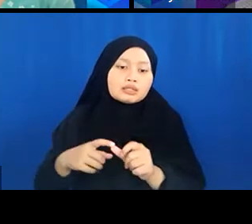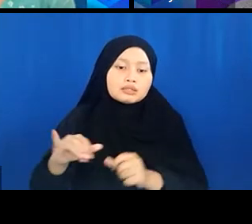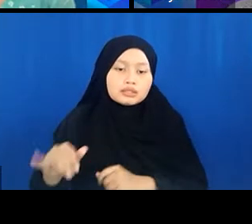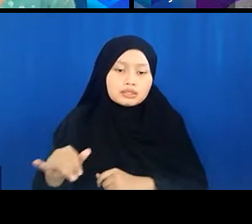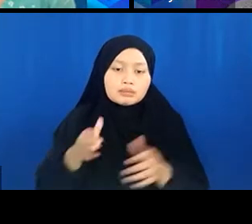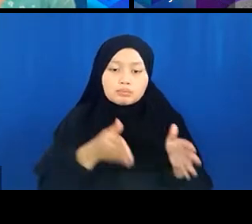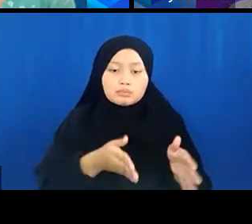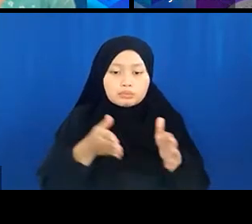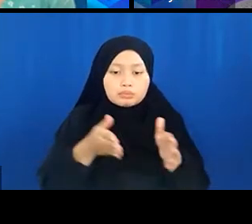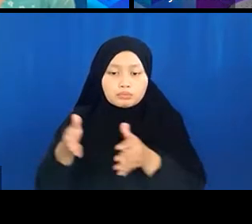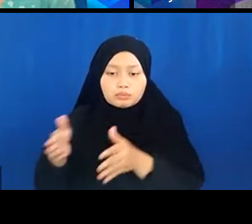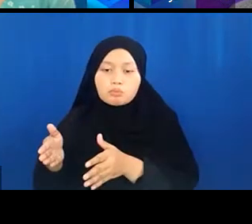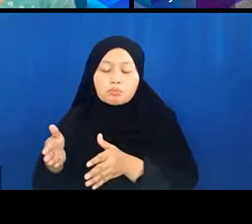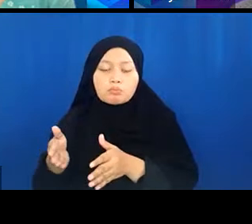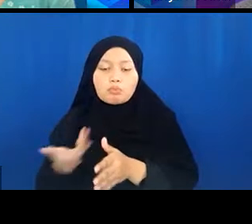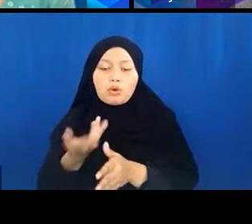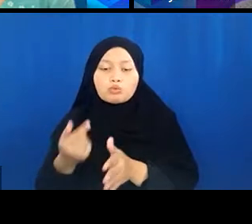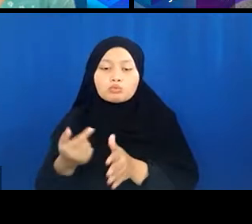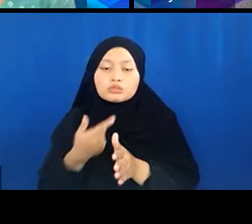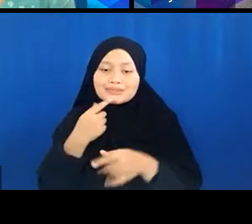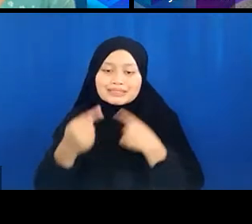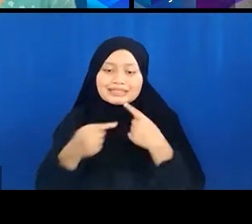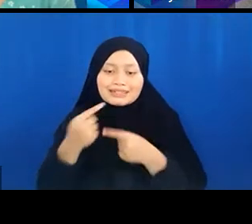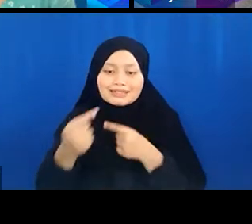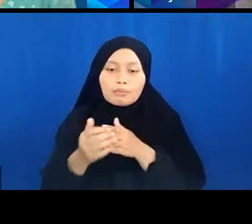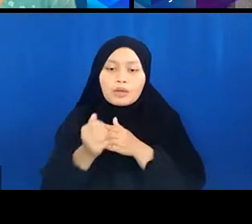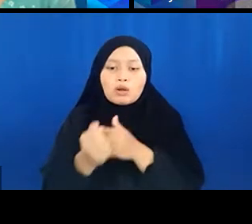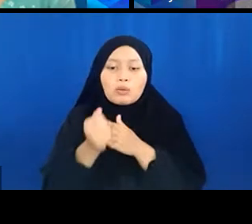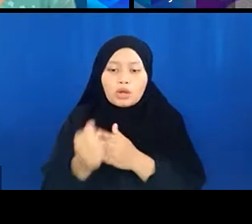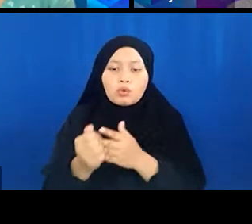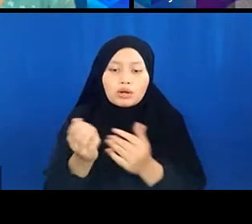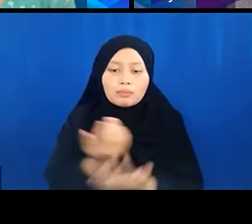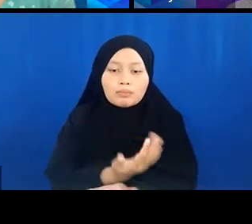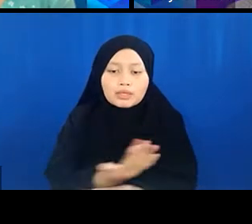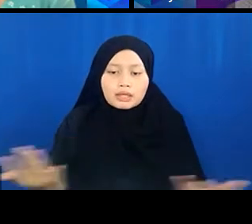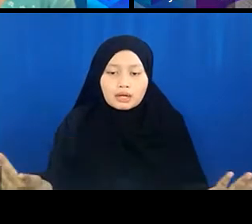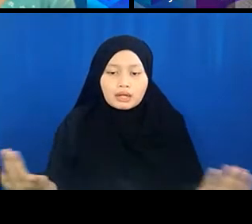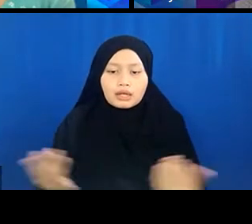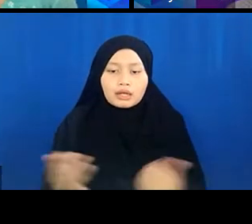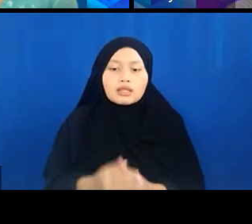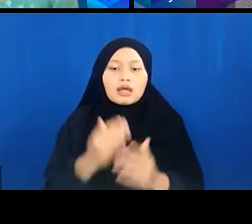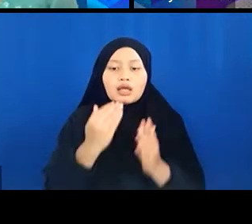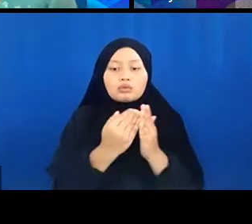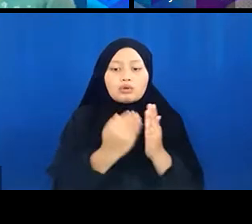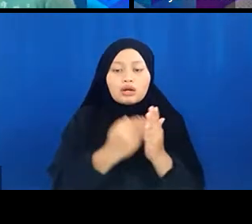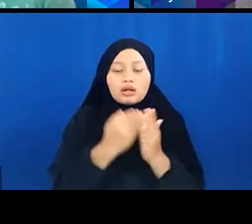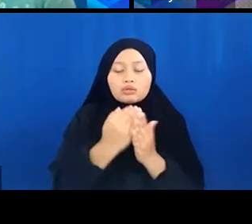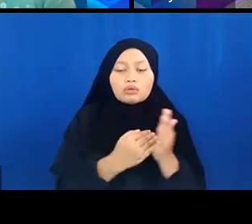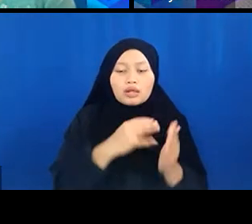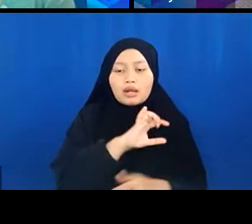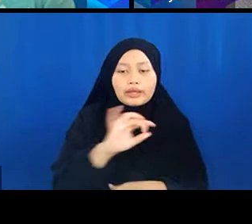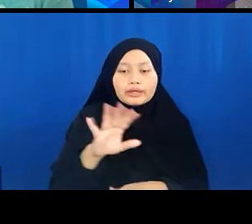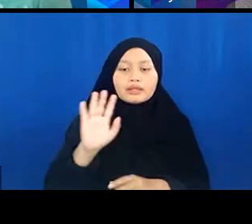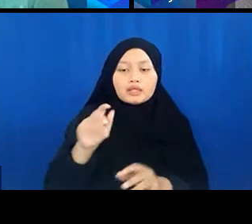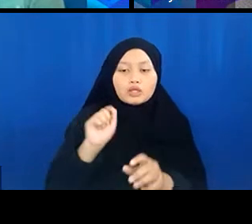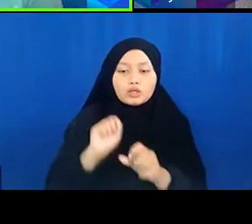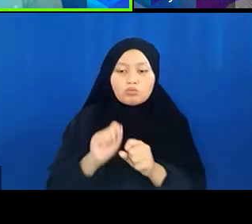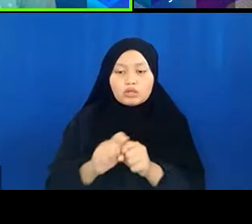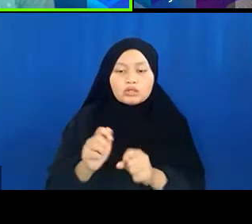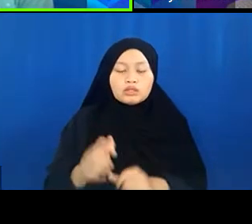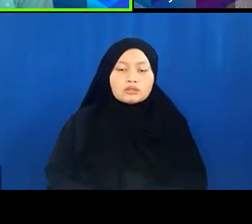jelas bermasyarakat dan aturan-aturan main yang yang lain yang dibutuhkan itu kira-kira tambahnya